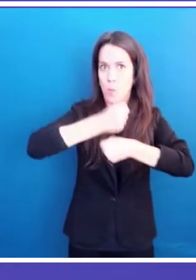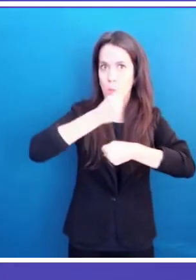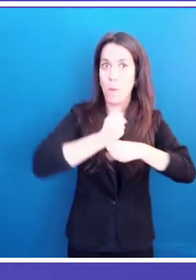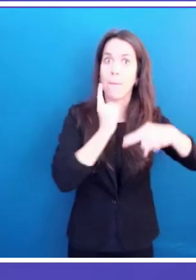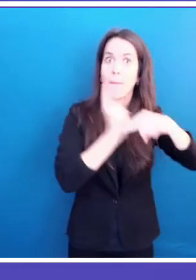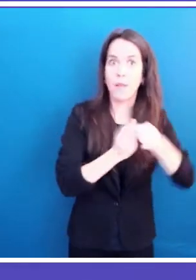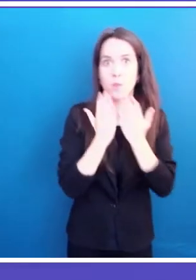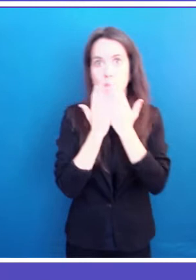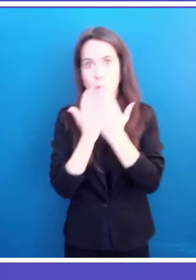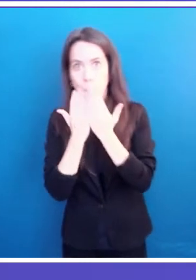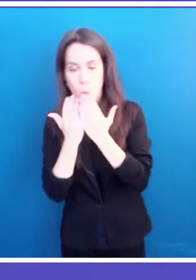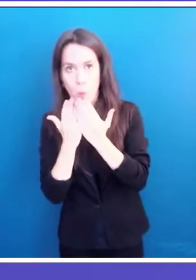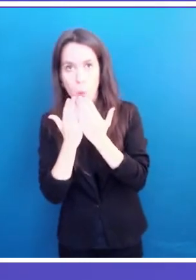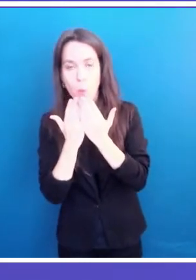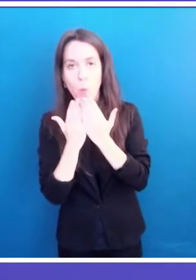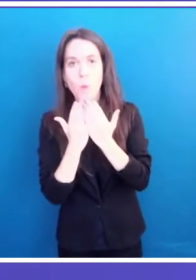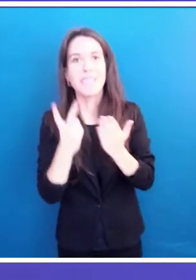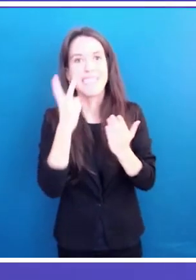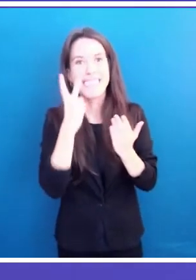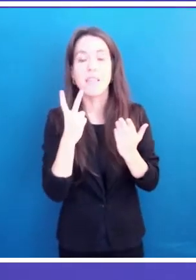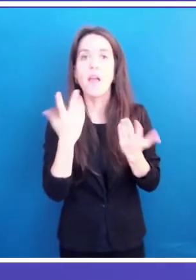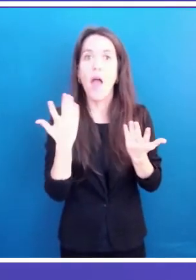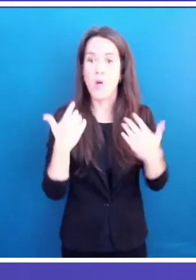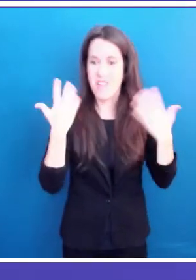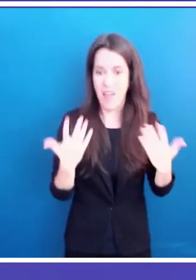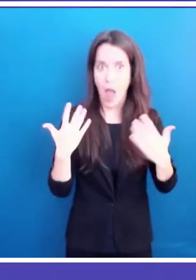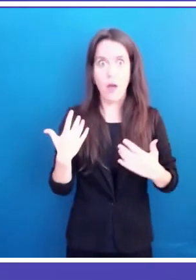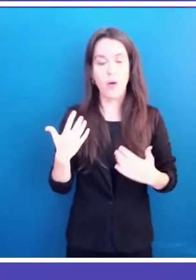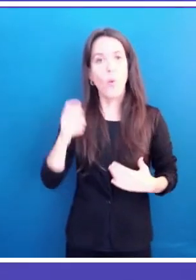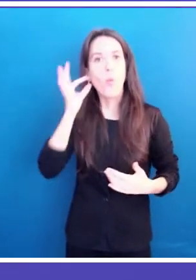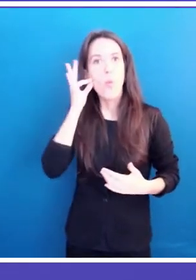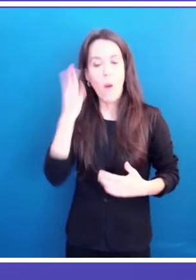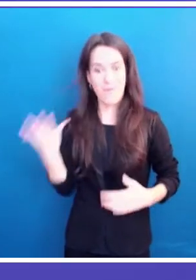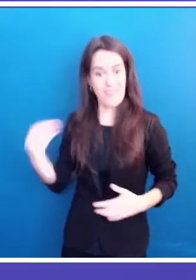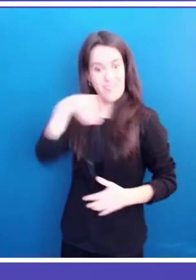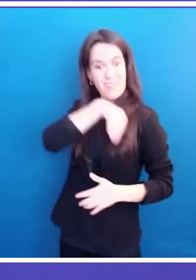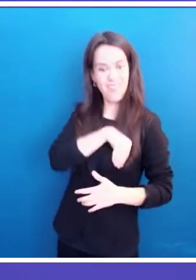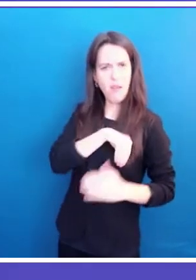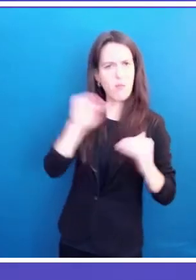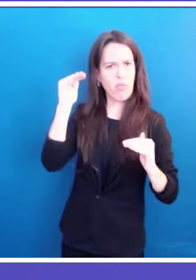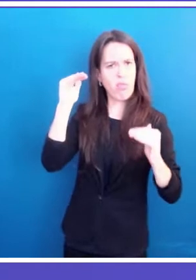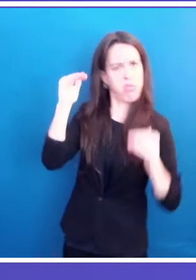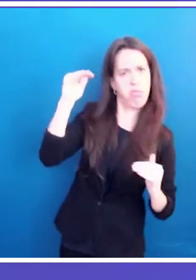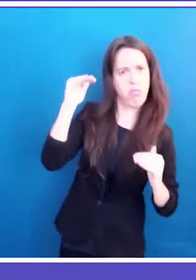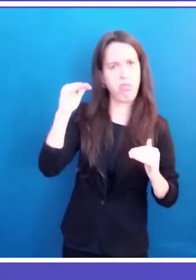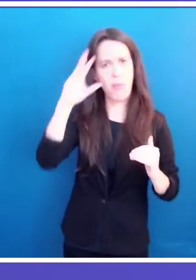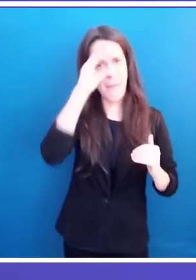مبادرتين متعلقتين بالعمل الذي نقوم به في مجال التعليم. لقد قمنا